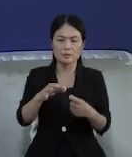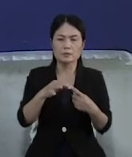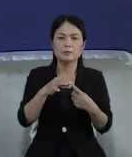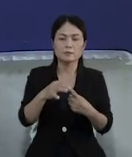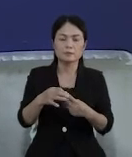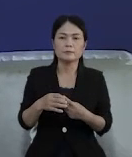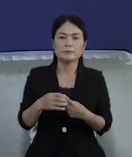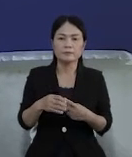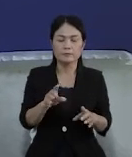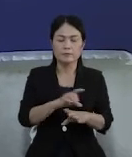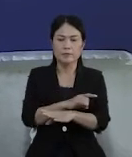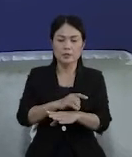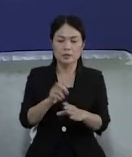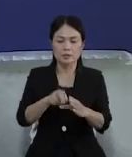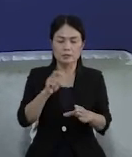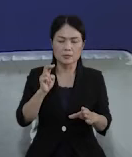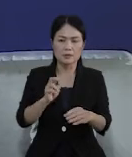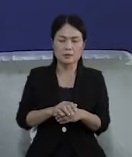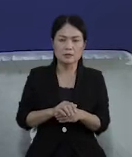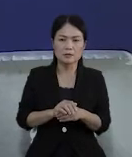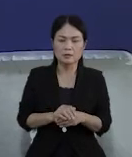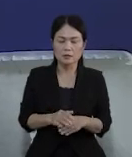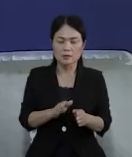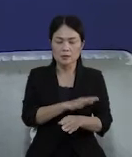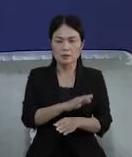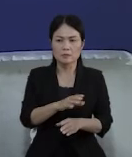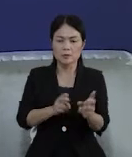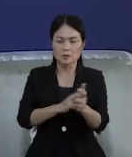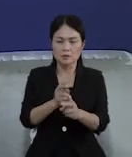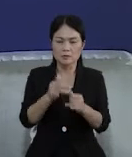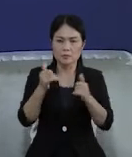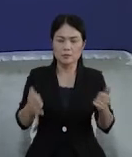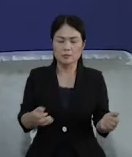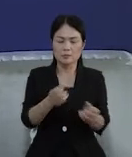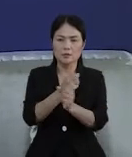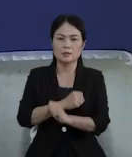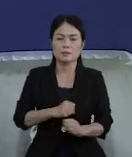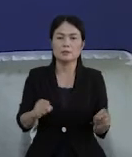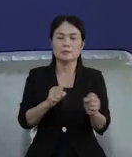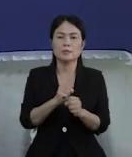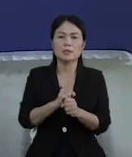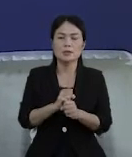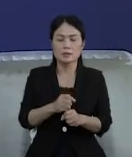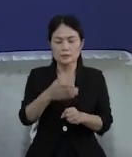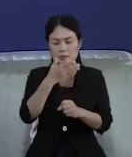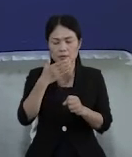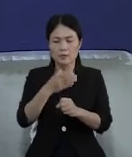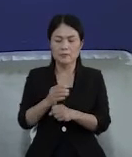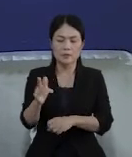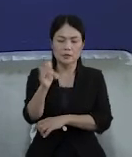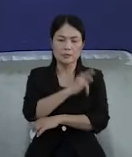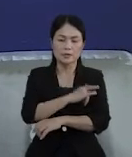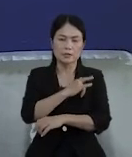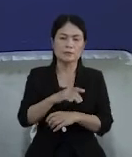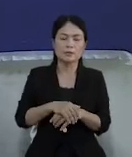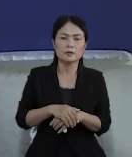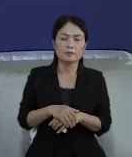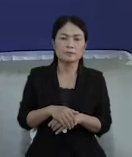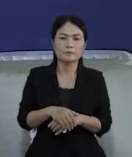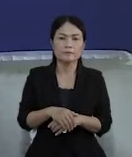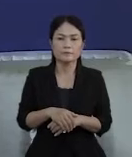xế cư nơ bê đè côn trên tờ cáu sông côn rẻ xa cùng liệt xa bà tập hiệp nâng bẹ mắt chia bà chạm.